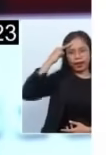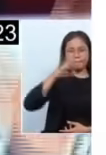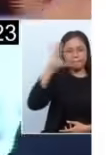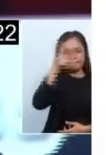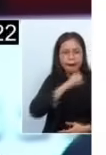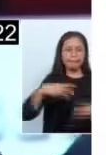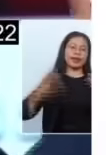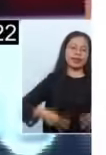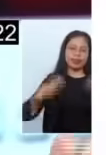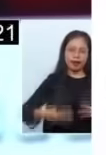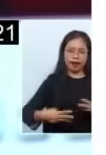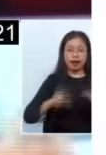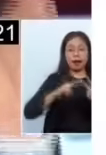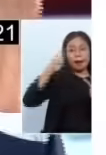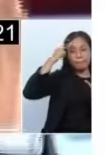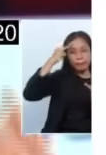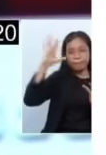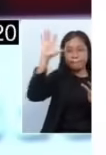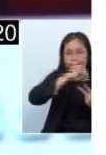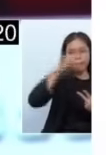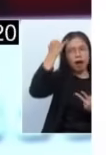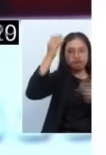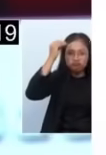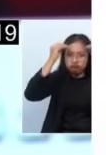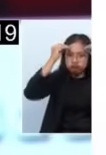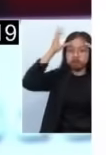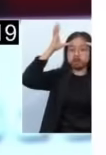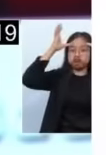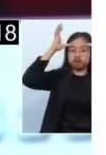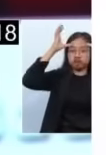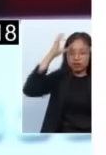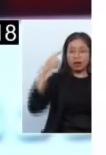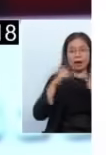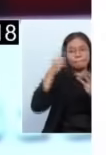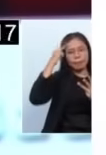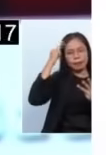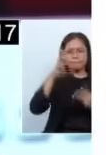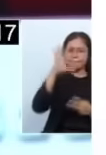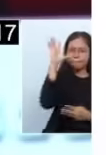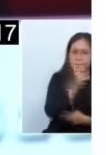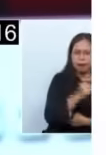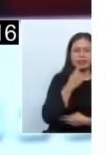kira-kira begitu. Jadi pada konteks itu saya kira berbeda